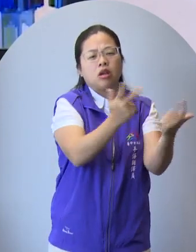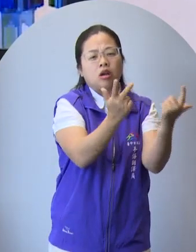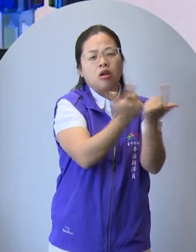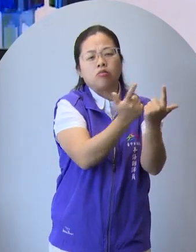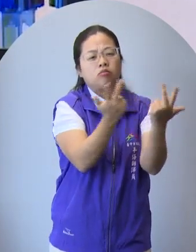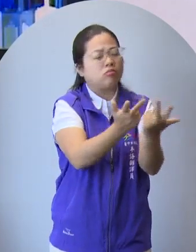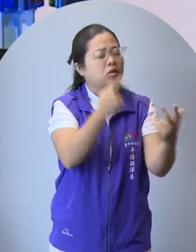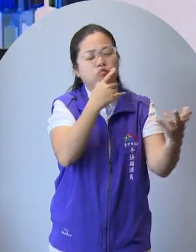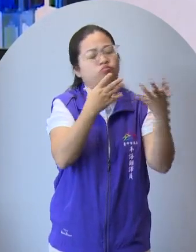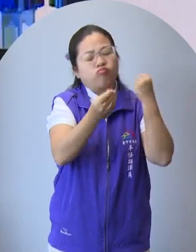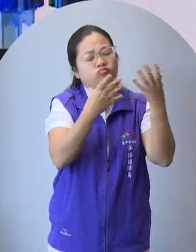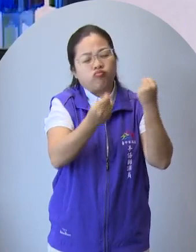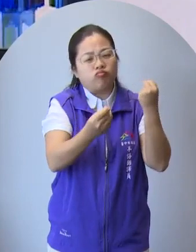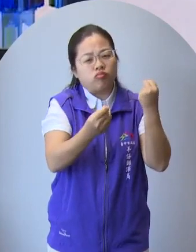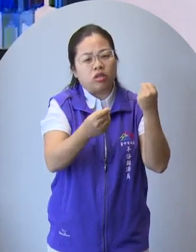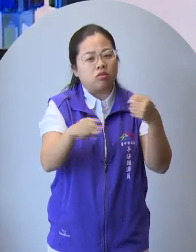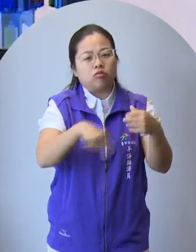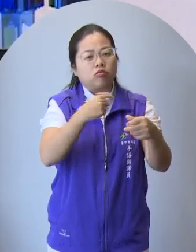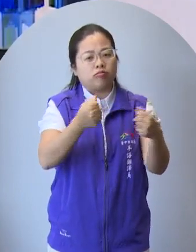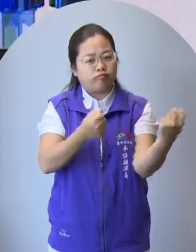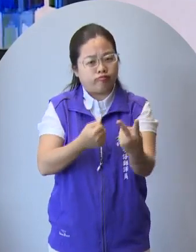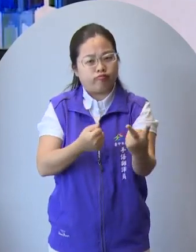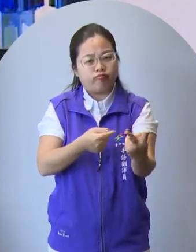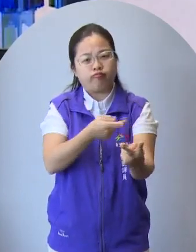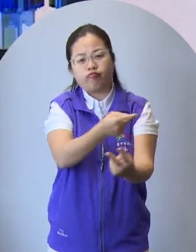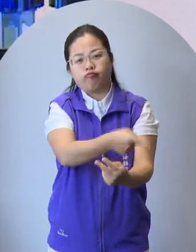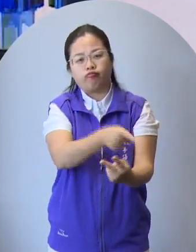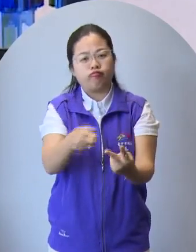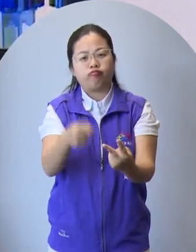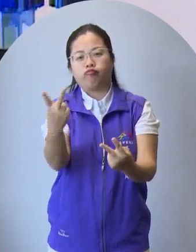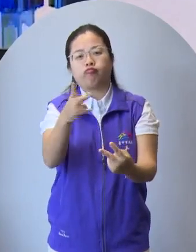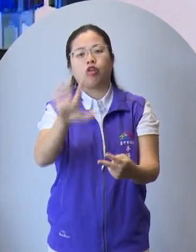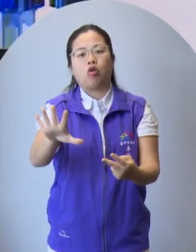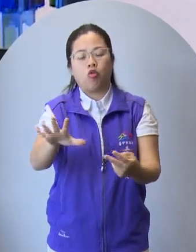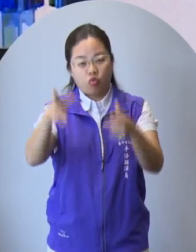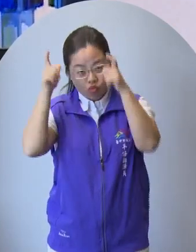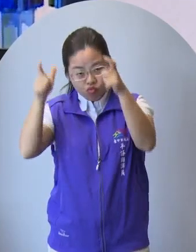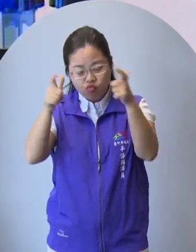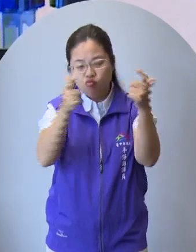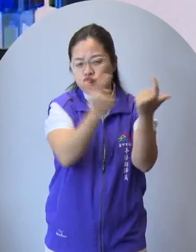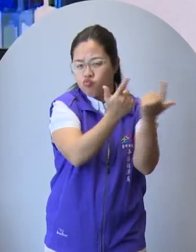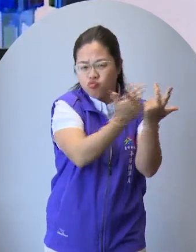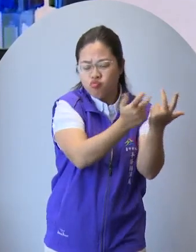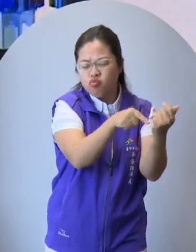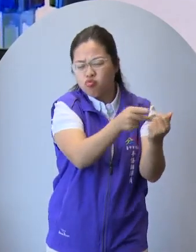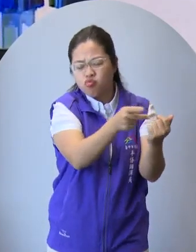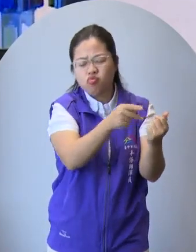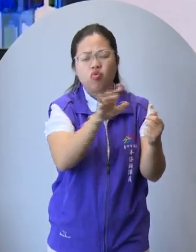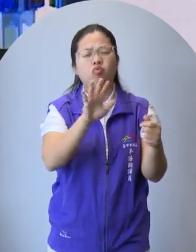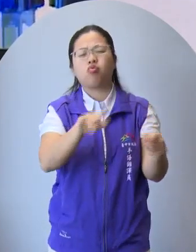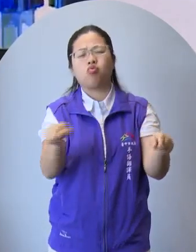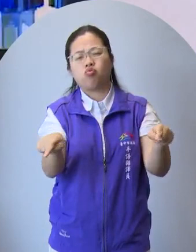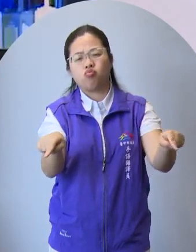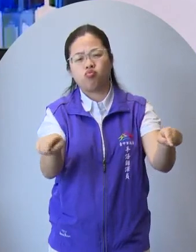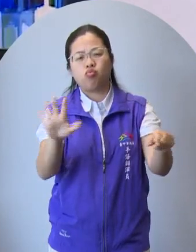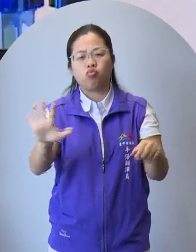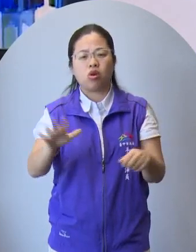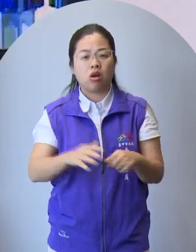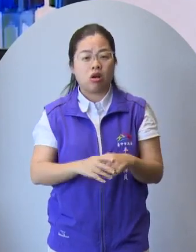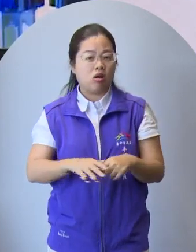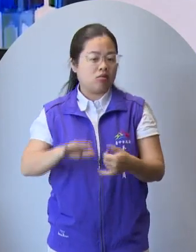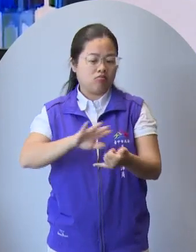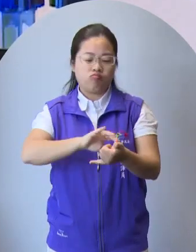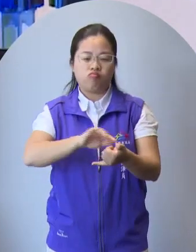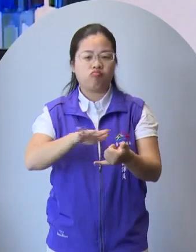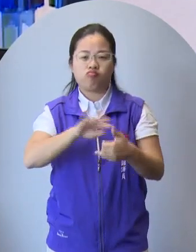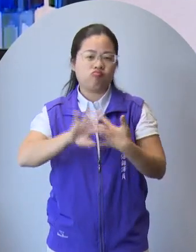台北哈，好像是新北，只配给这两个地方。那其他县市要检验的话，因为相关于辐射食品